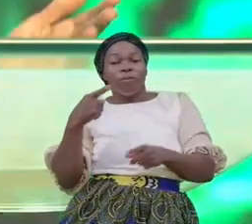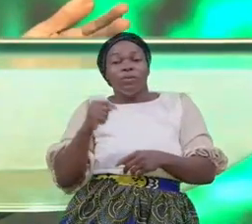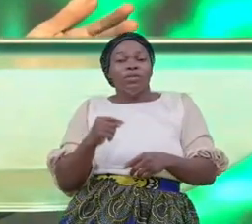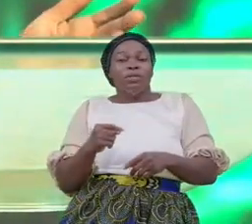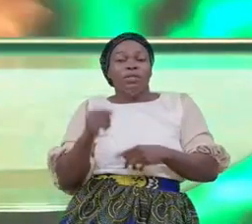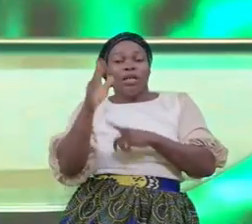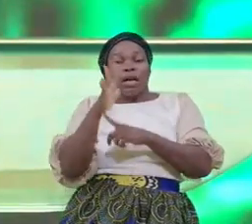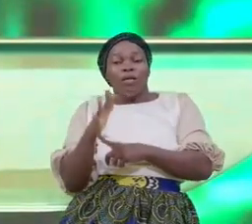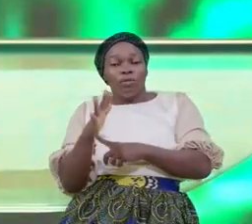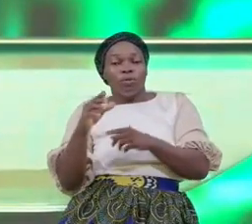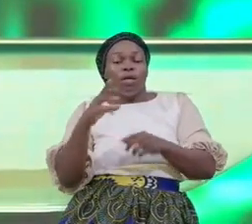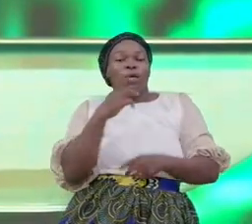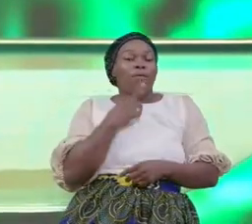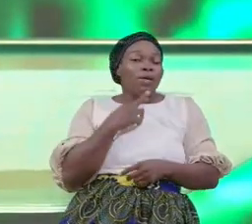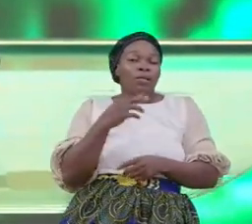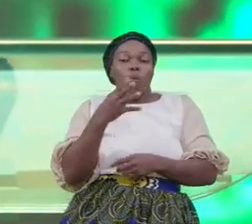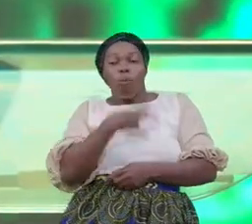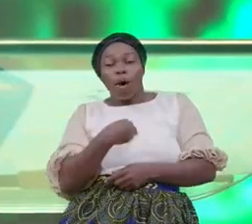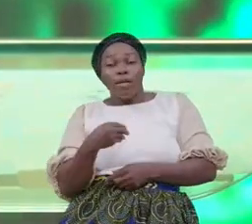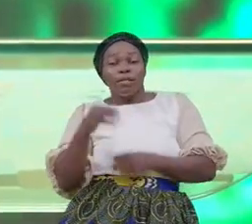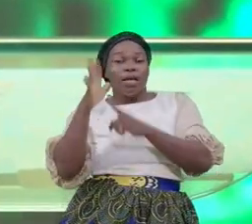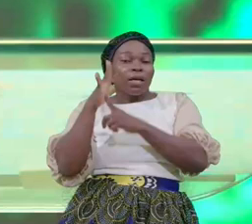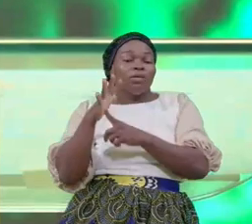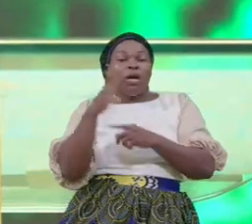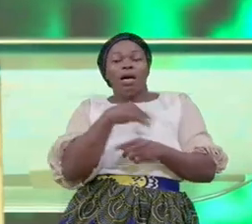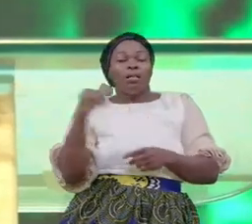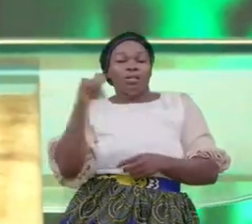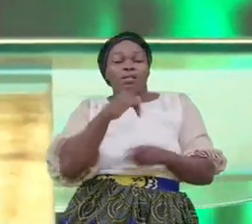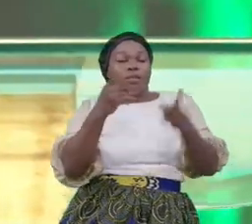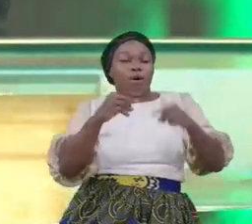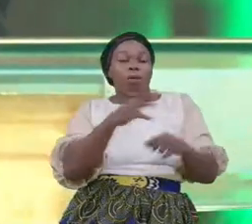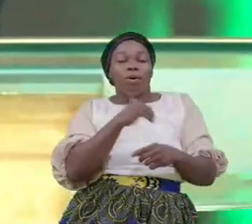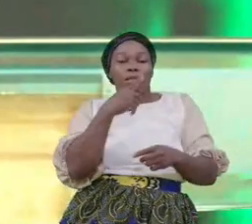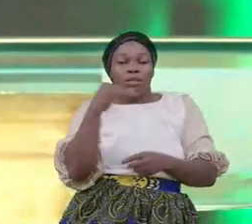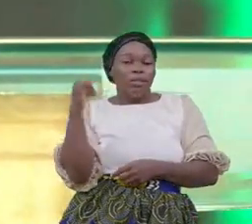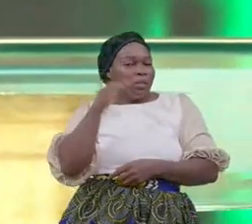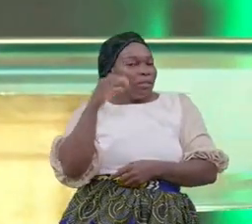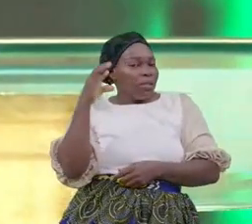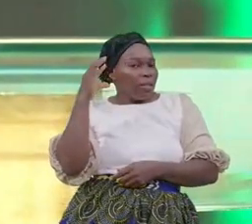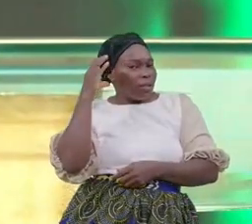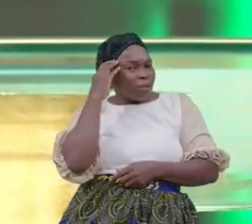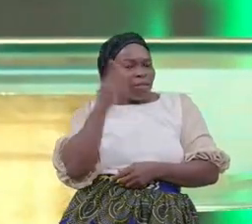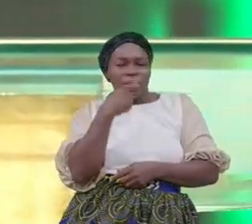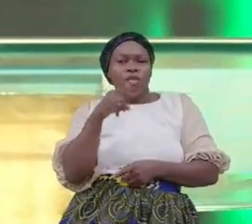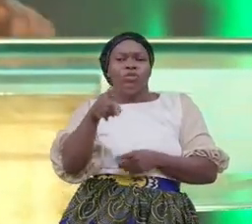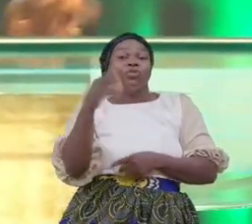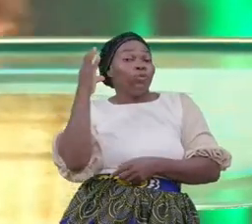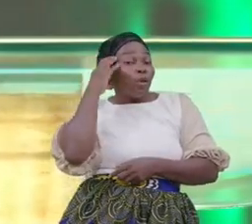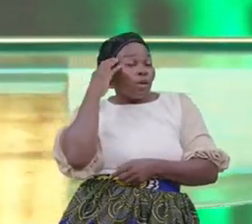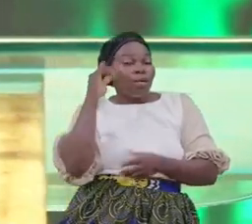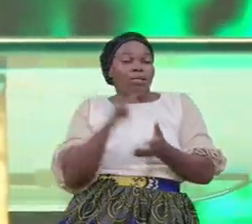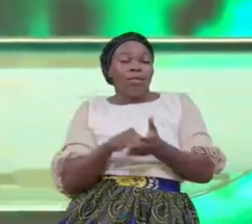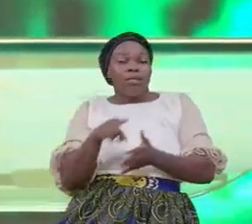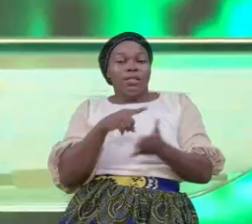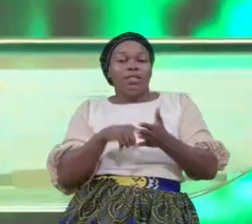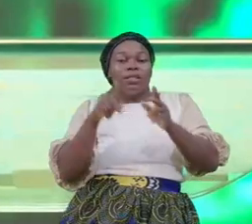ont brûlé la bougie noire, la bougie rouge, la bougie jaune. Dit que, est-ce que tu entends dans ton église, vous là, vous ne